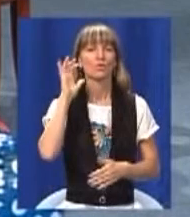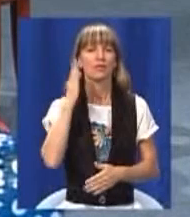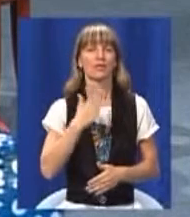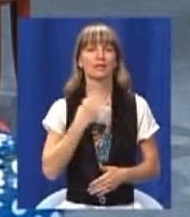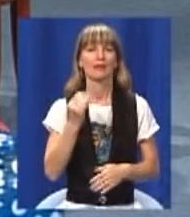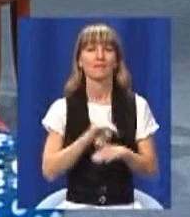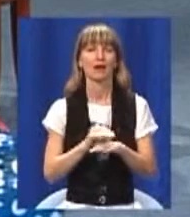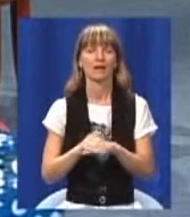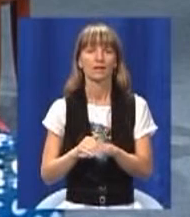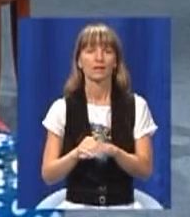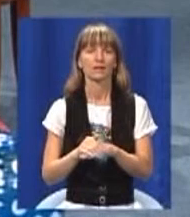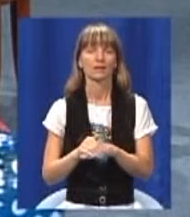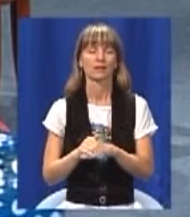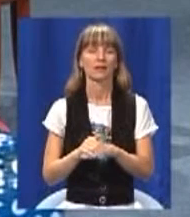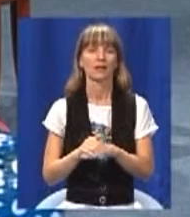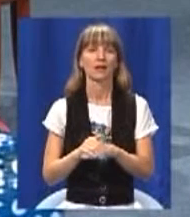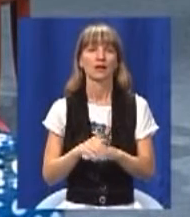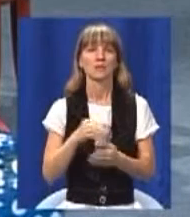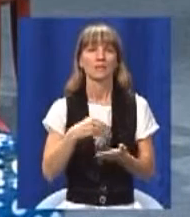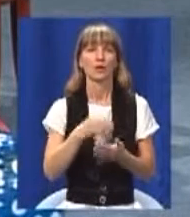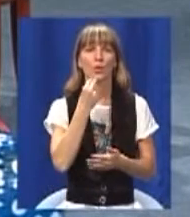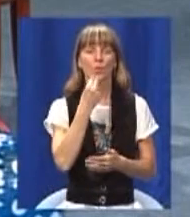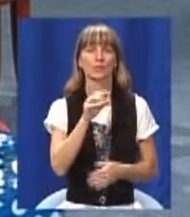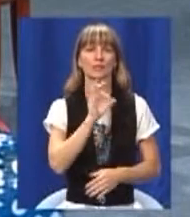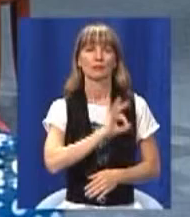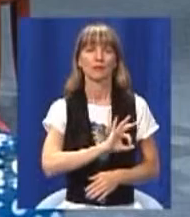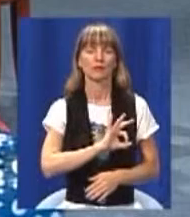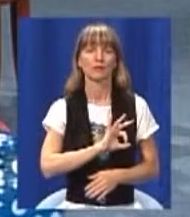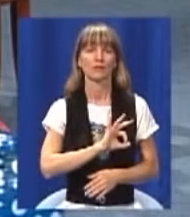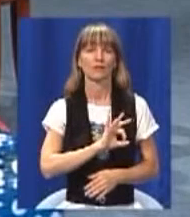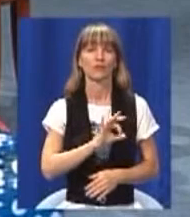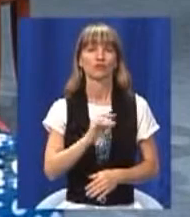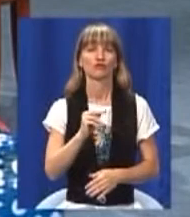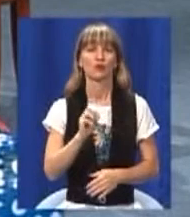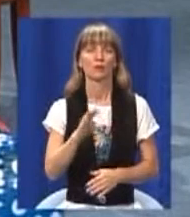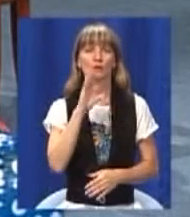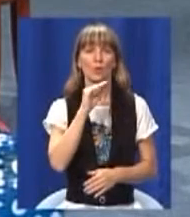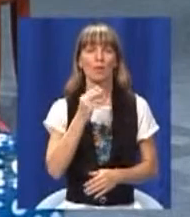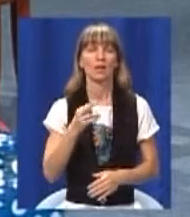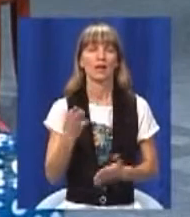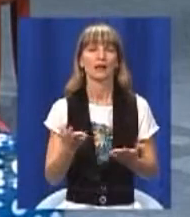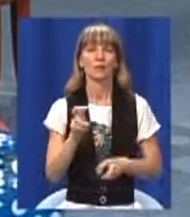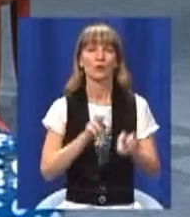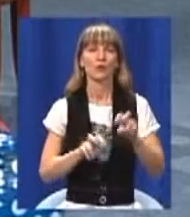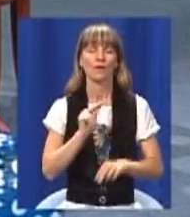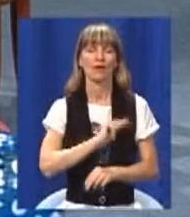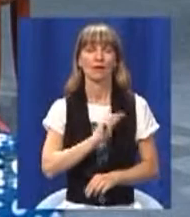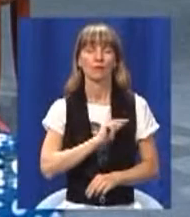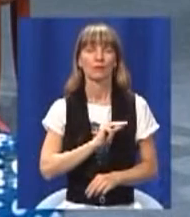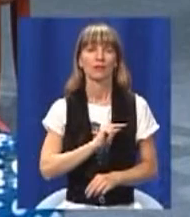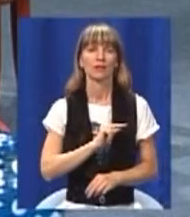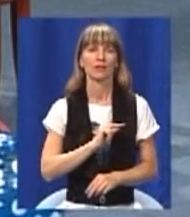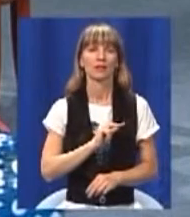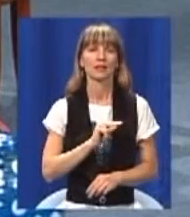наші цікаві факти, так свинок краще використовувати, ніж собак, ну, для якихось пошукових робіт. Ну,